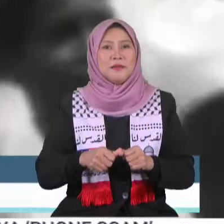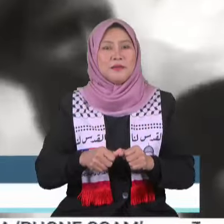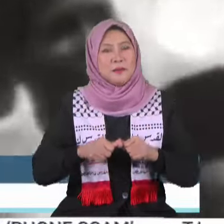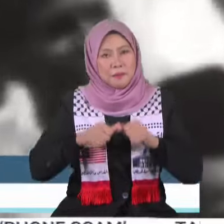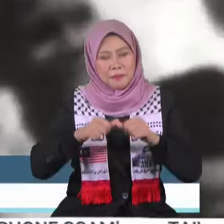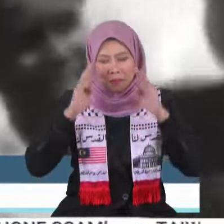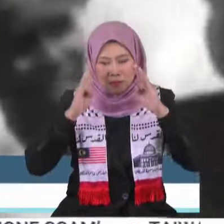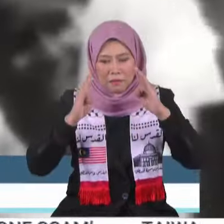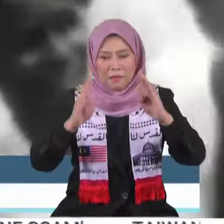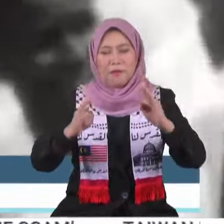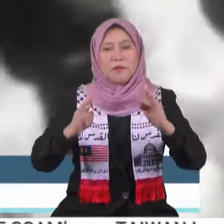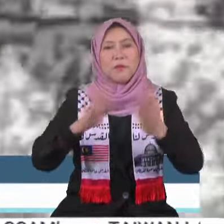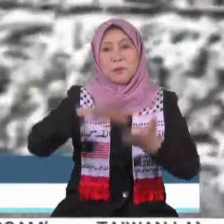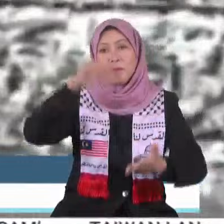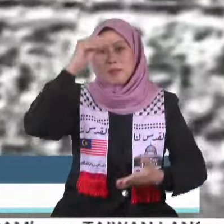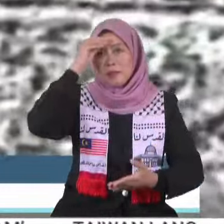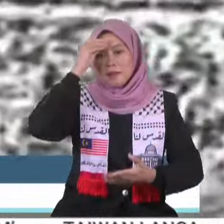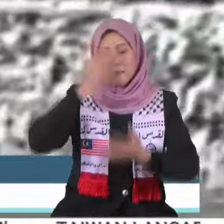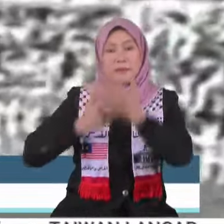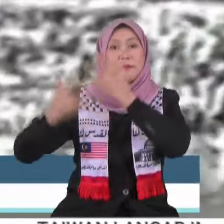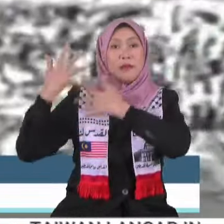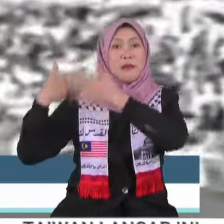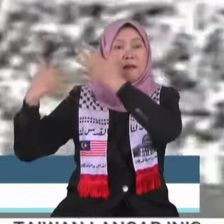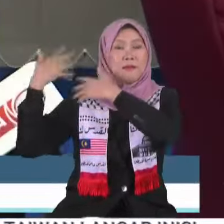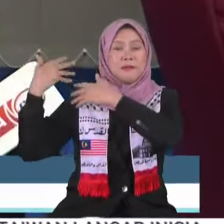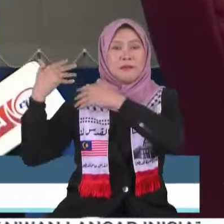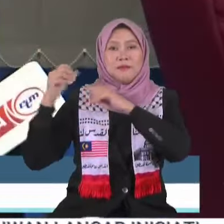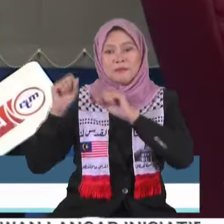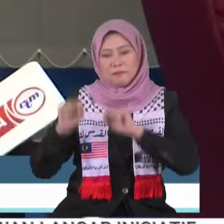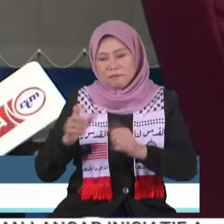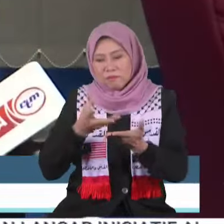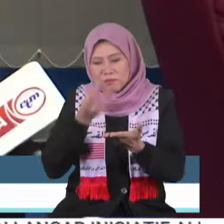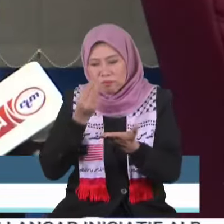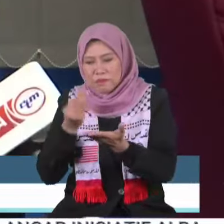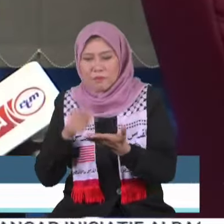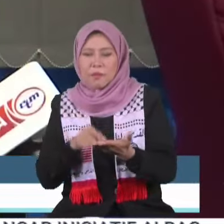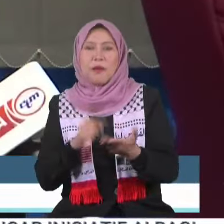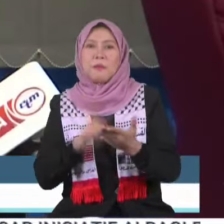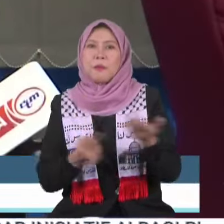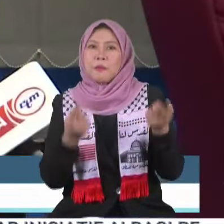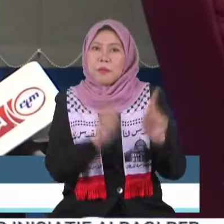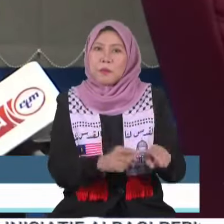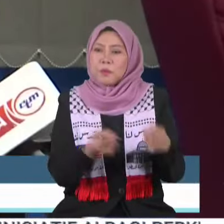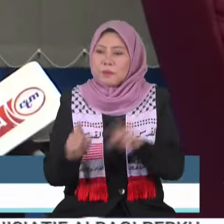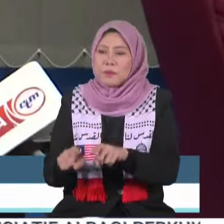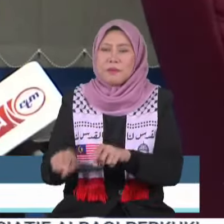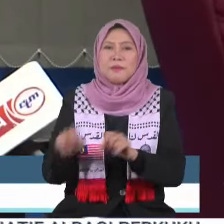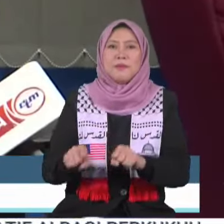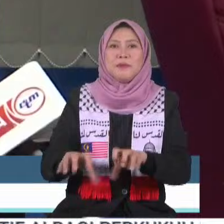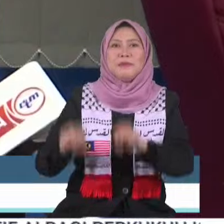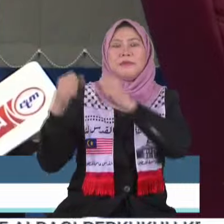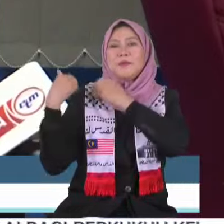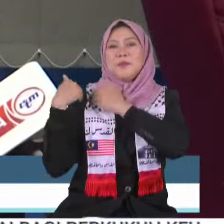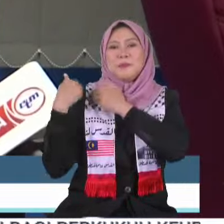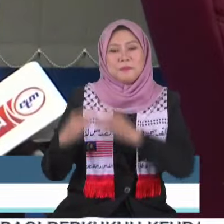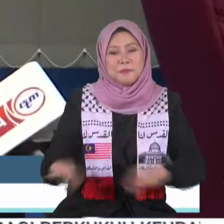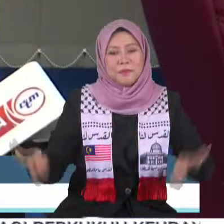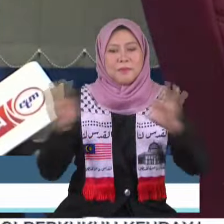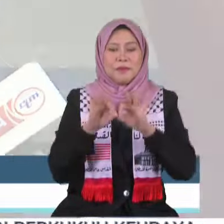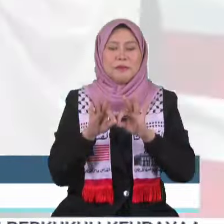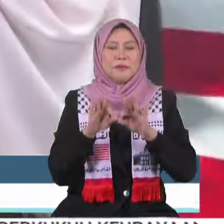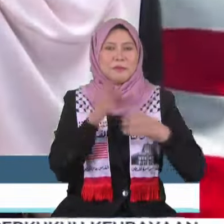memberi perhatian kepada pembelajaran sejarah, membolehkan kita melihat bagaimana peristiwa-peristiwa sejarah itu boleh memainkan peranan penting dalam kita